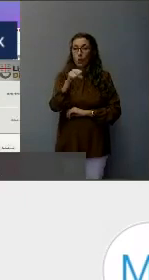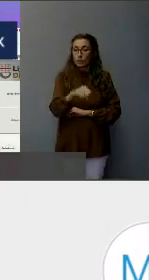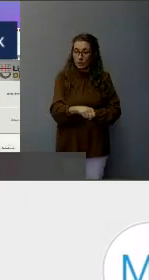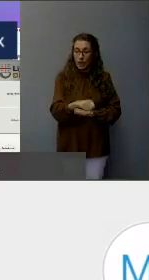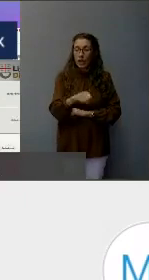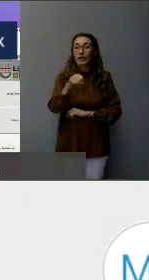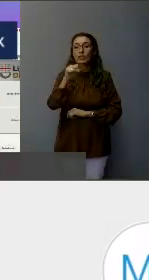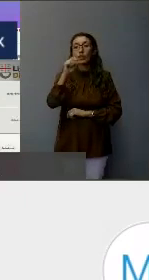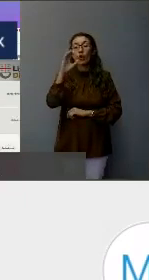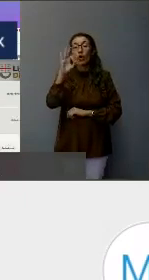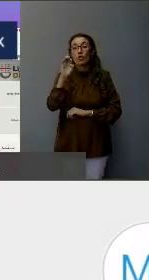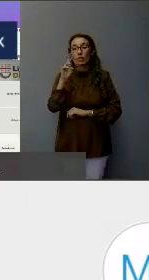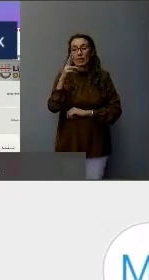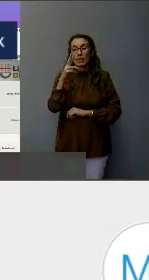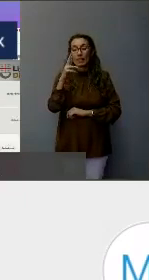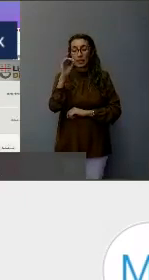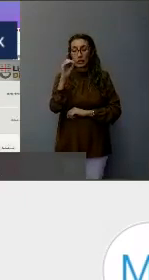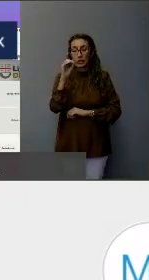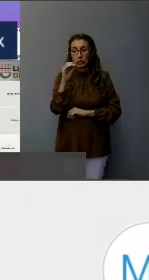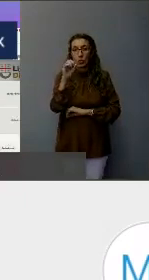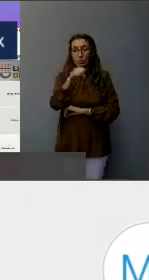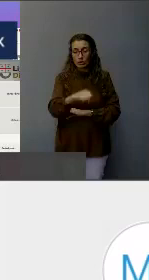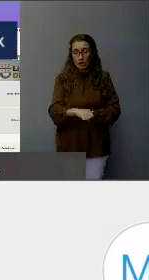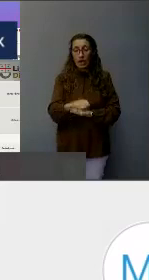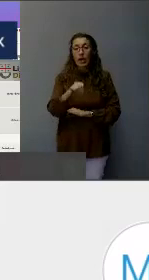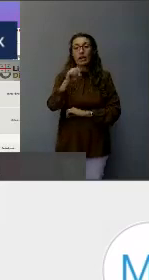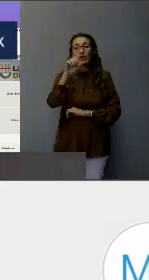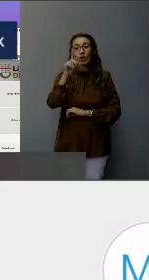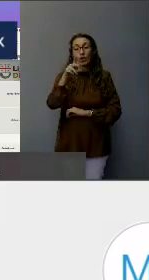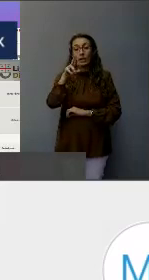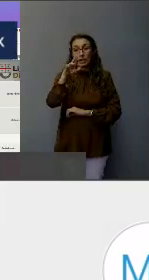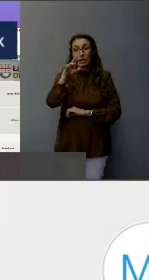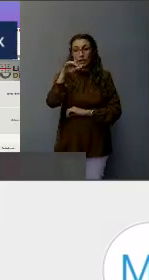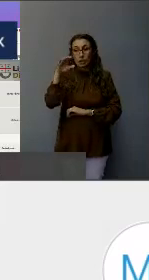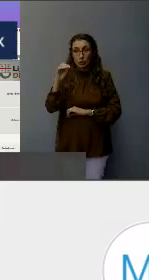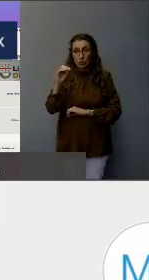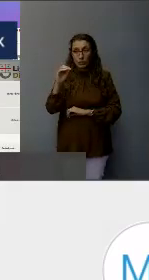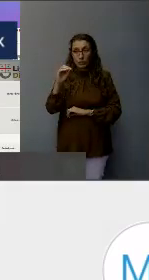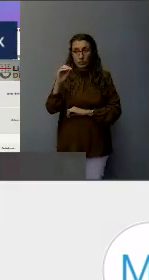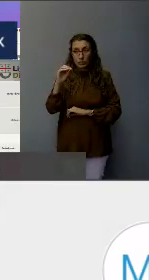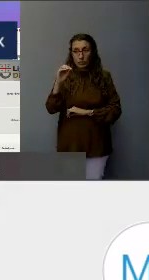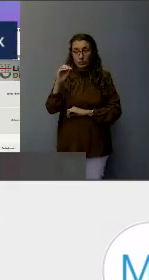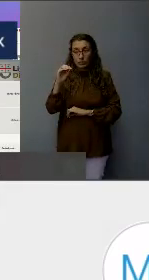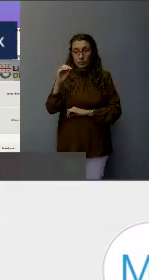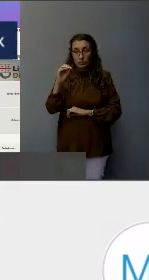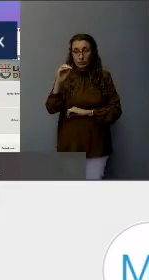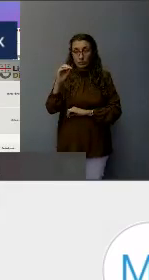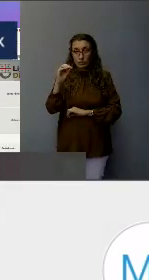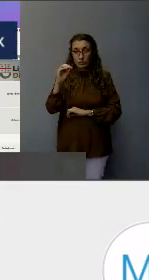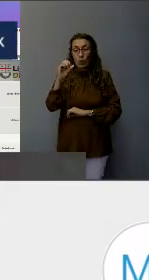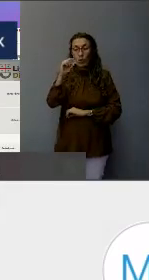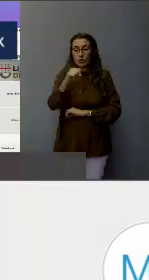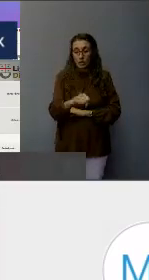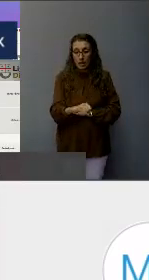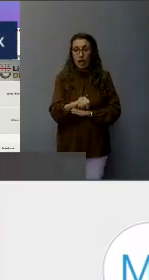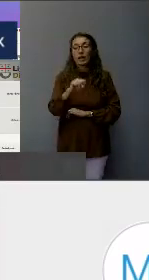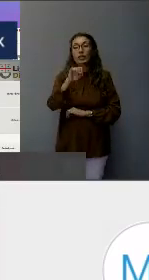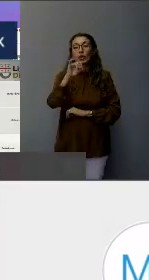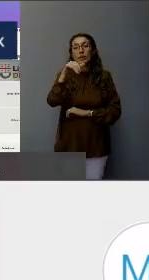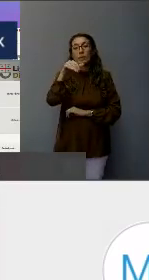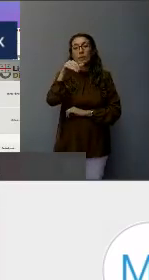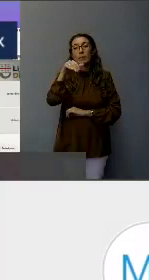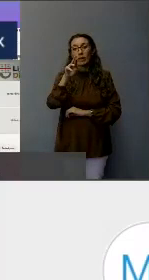signore ferrero contrario consigliere grillo comprai al consigliere